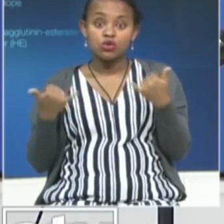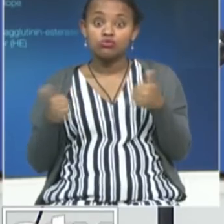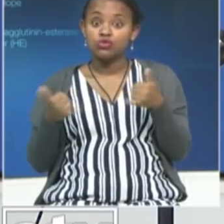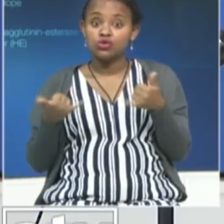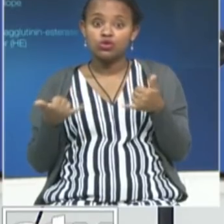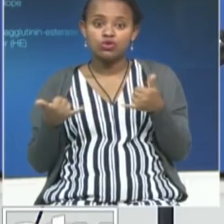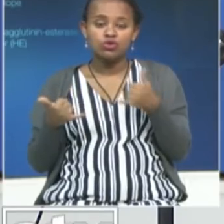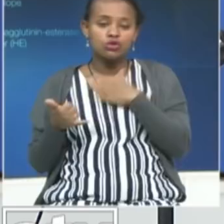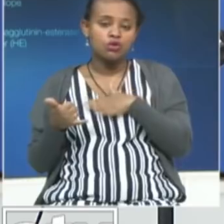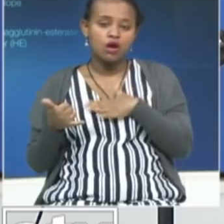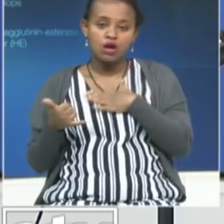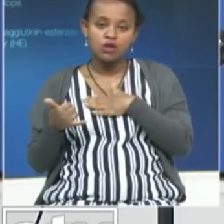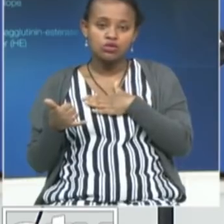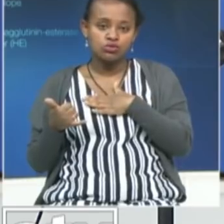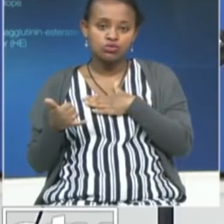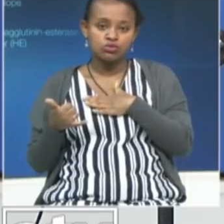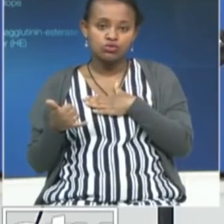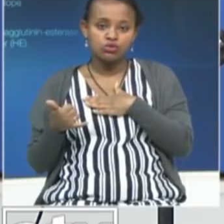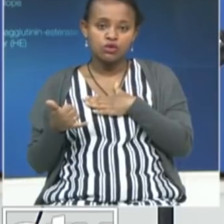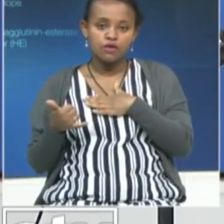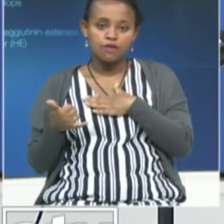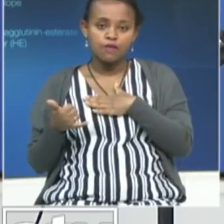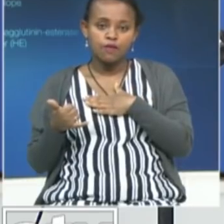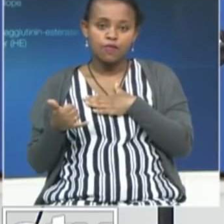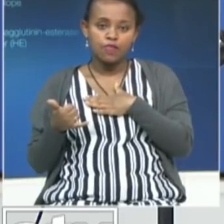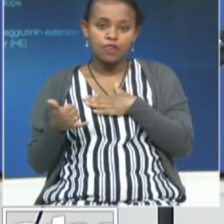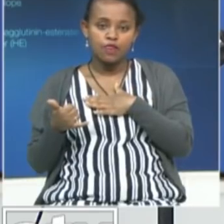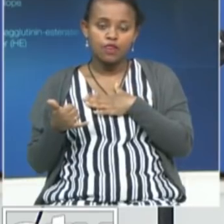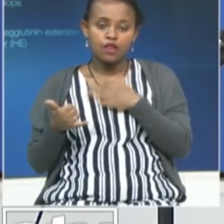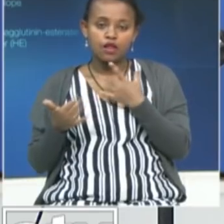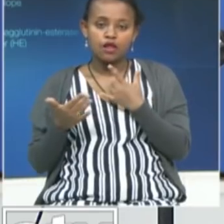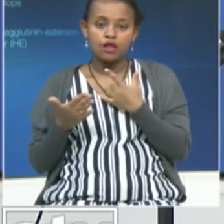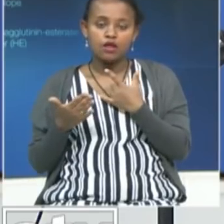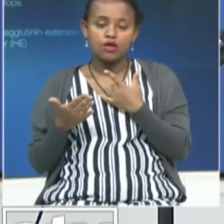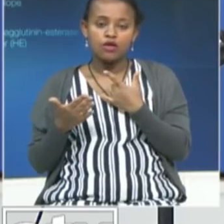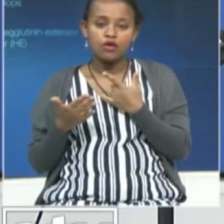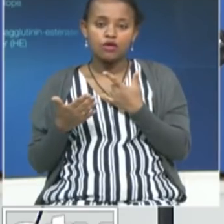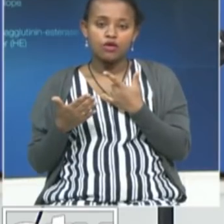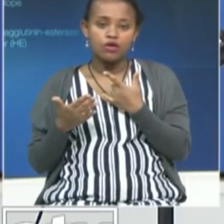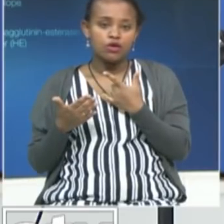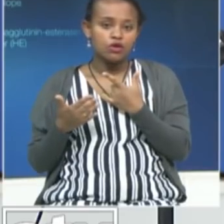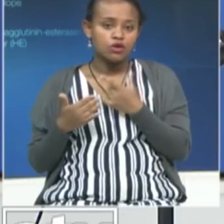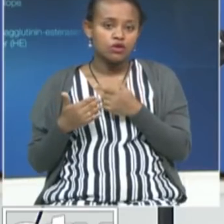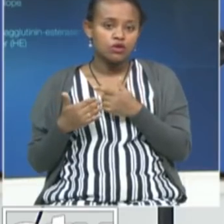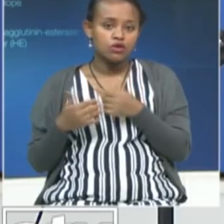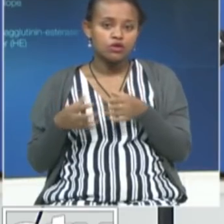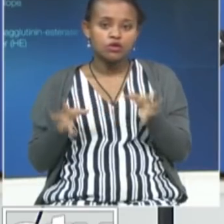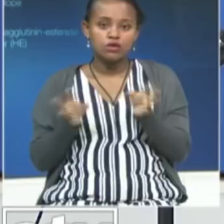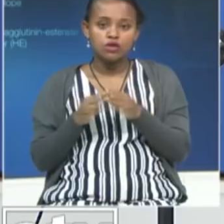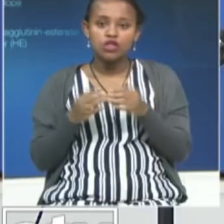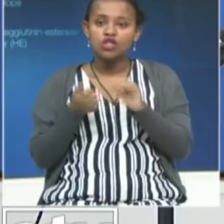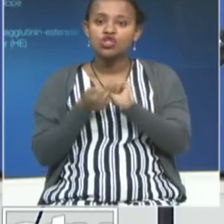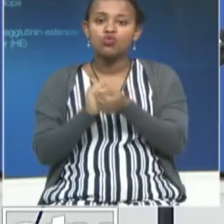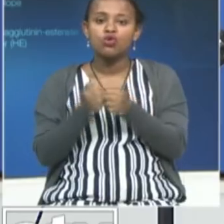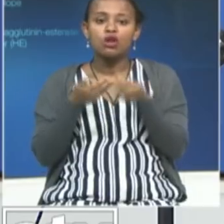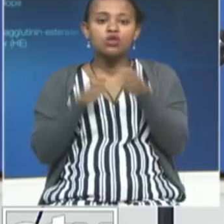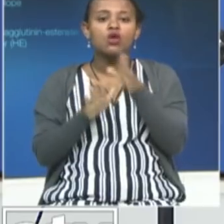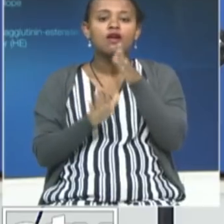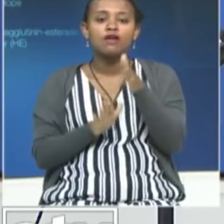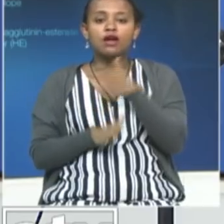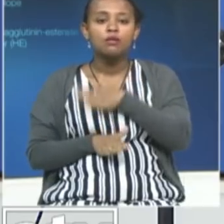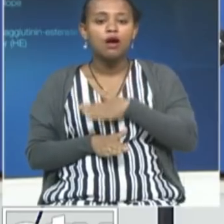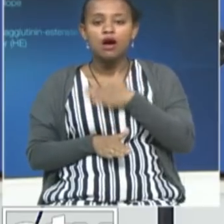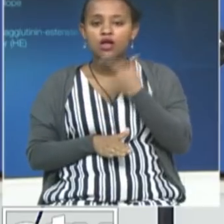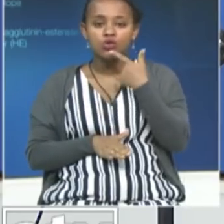የሚጫወቱት። እባካችሁ ዘር እንትን ያጠለጠለበት እንደገና ደግሞ ስፖርቱ ራሱ አይፈቀድም ተብሏል። እባካችሁ ይባሉ